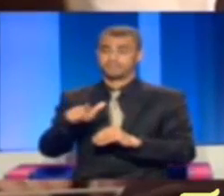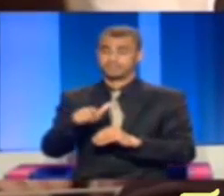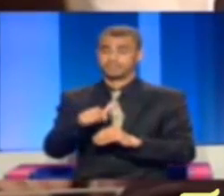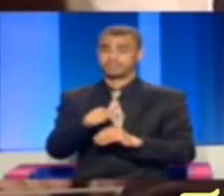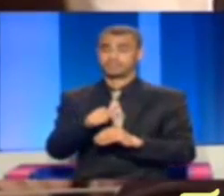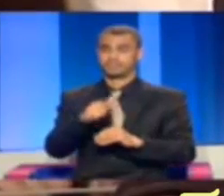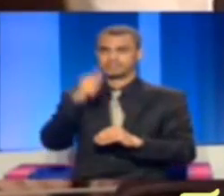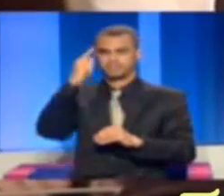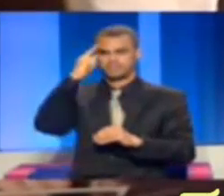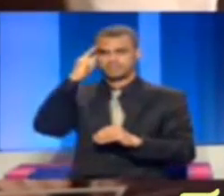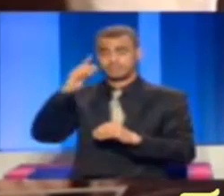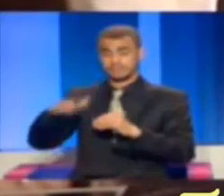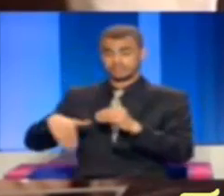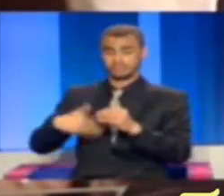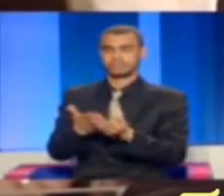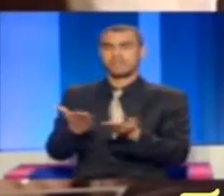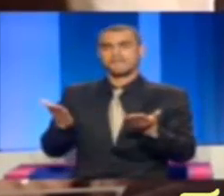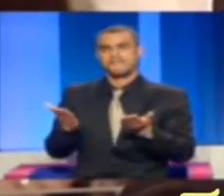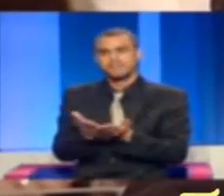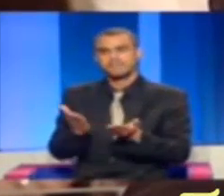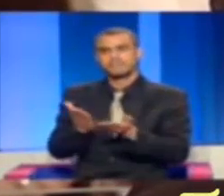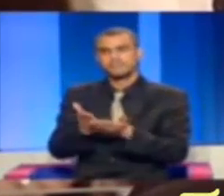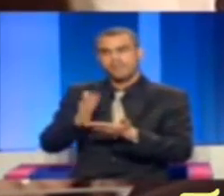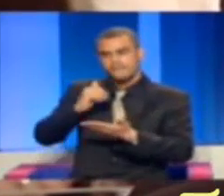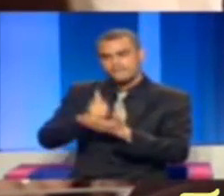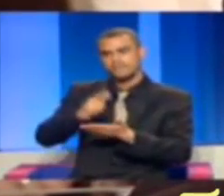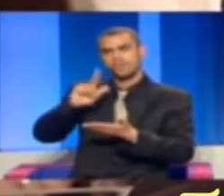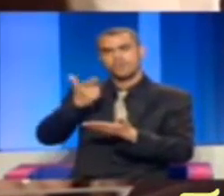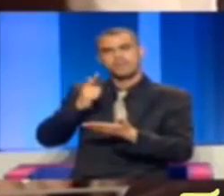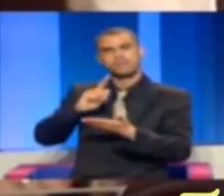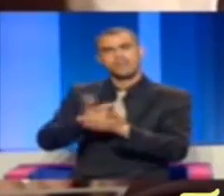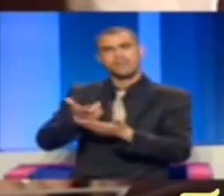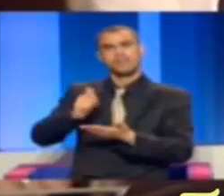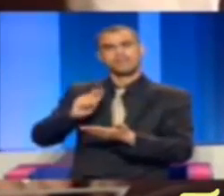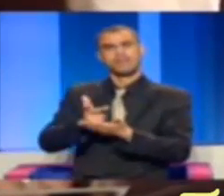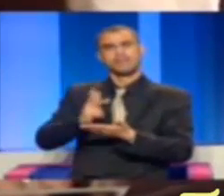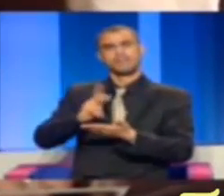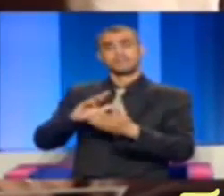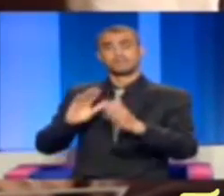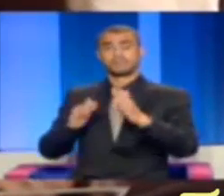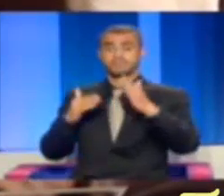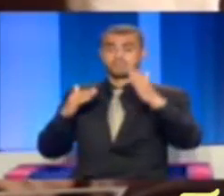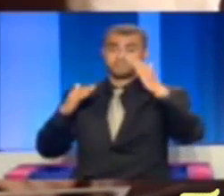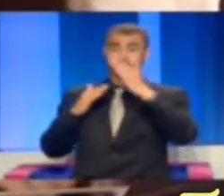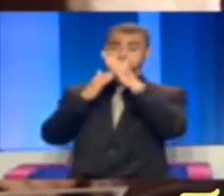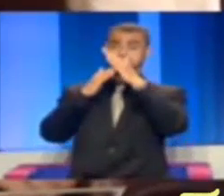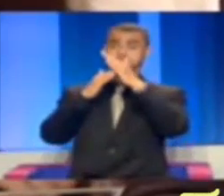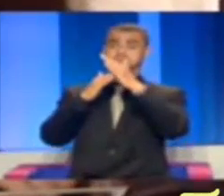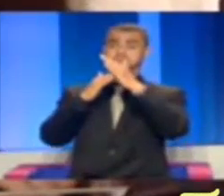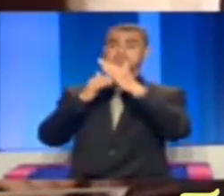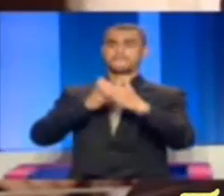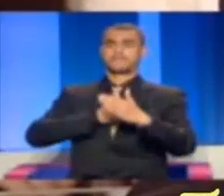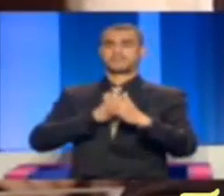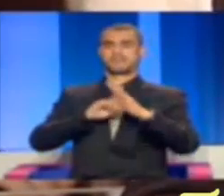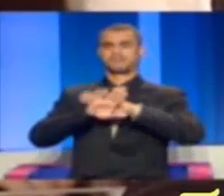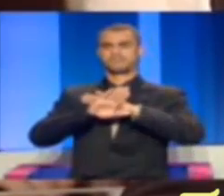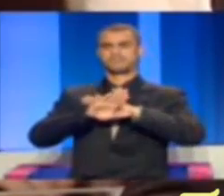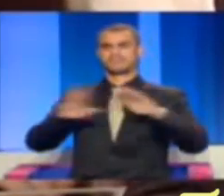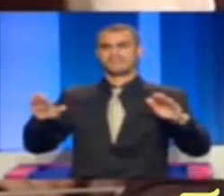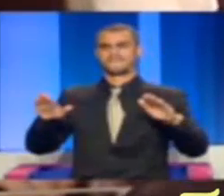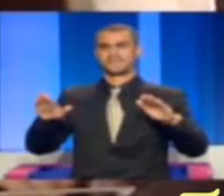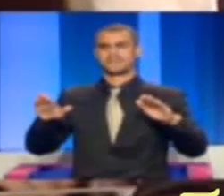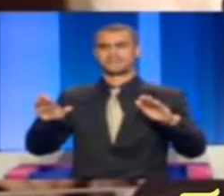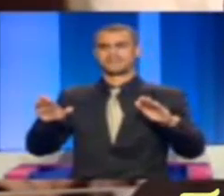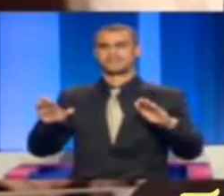الطفل الاصم ملي كيوصل لواحد المستوى، واحد المستوى دراسي اللي ما غادي يمكن ليهش ولو انه من دابا حتى للمستقبل